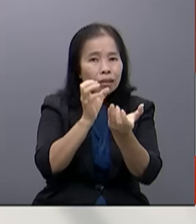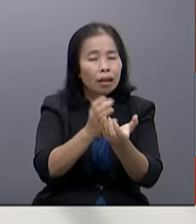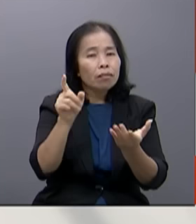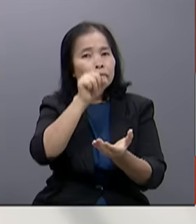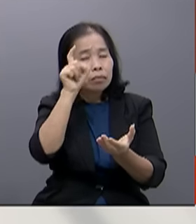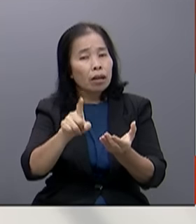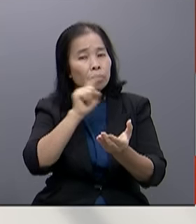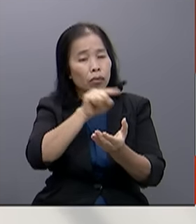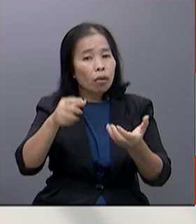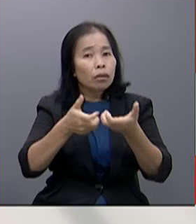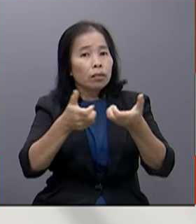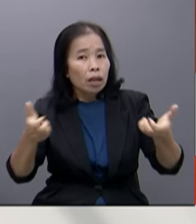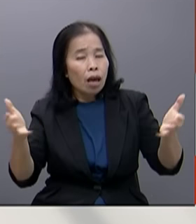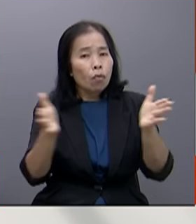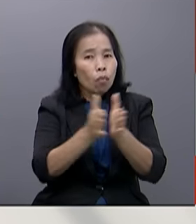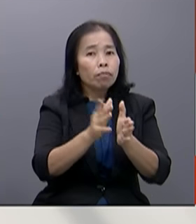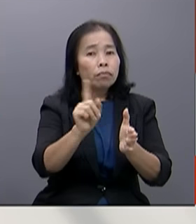วนกันหรือเปล่าคะ